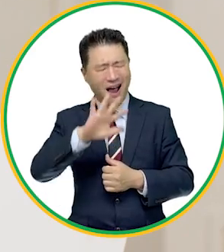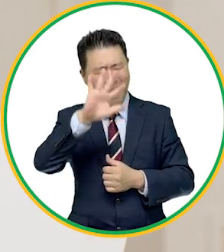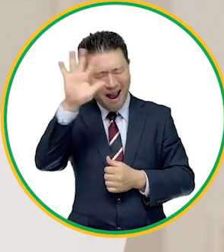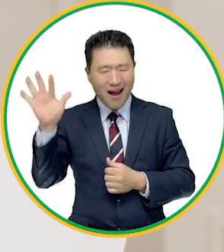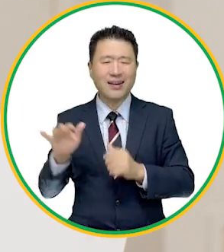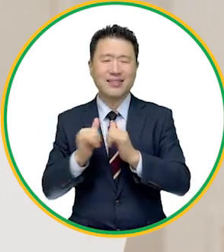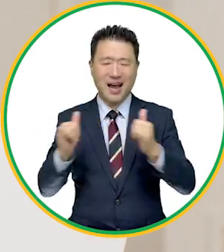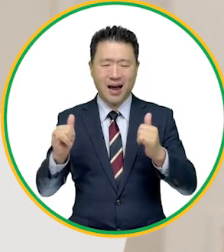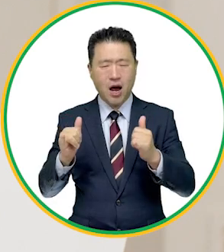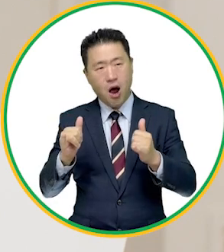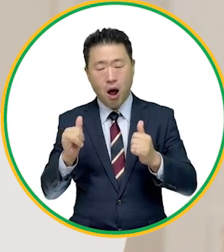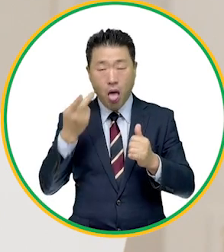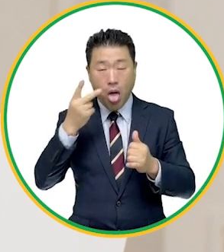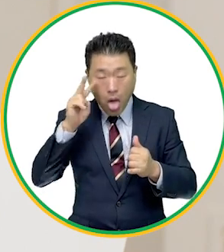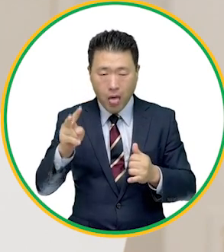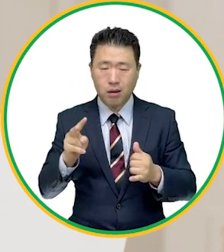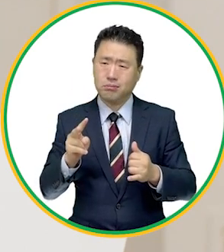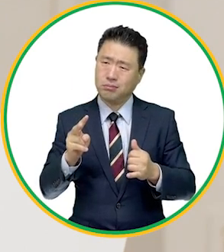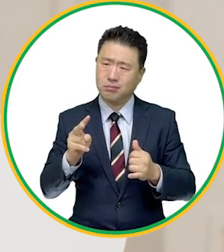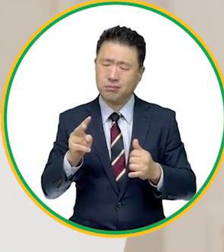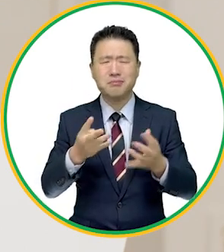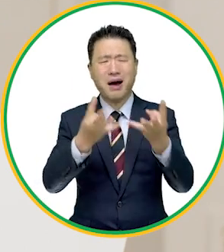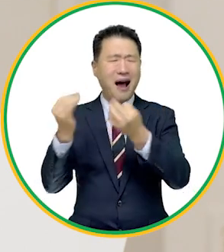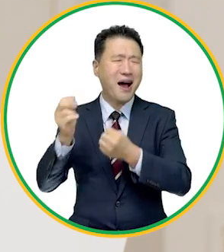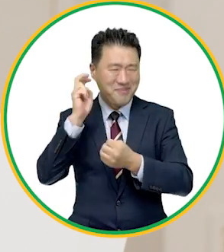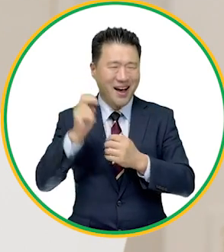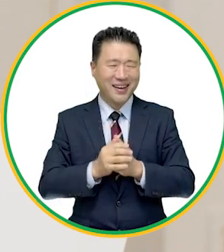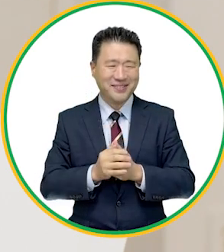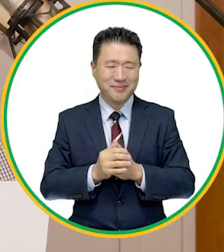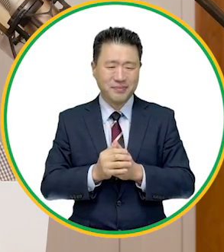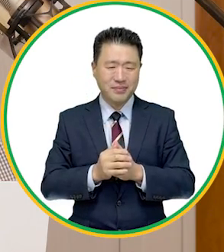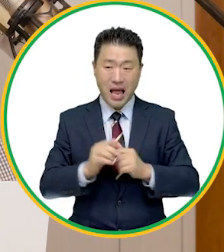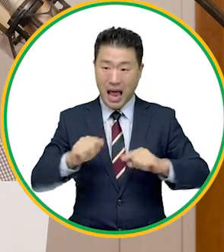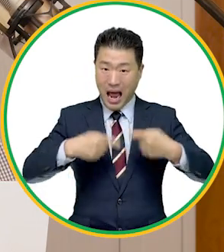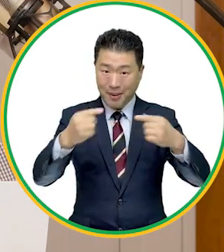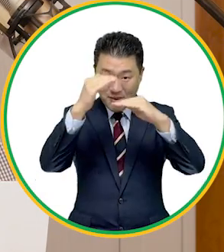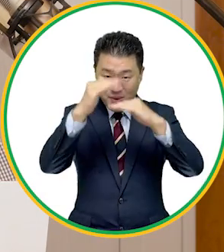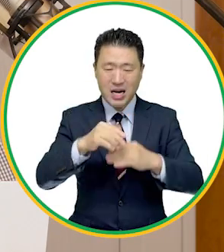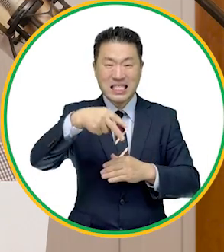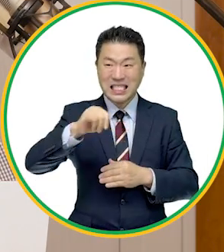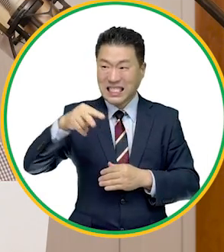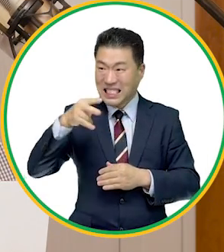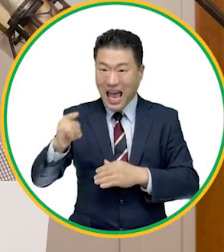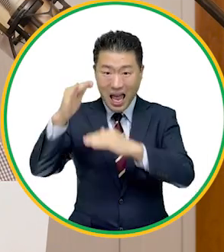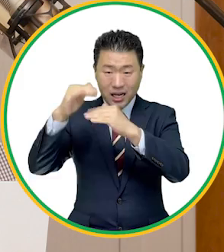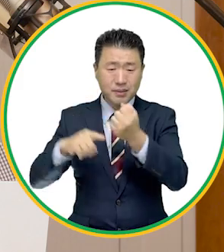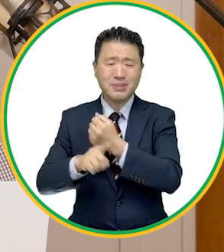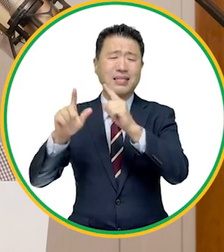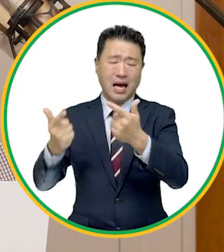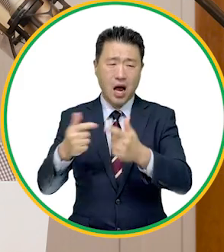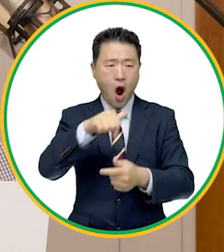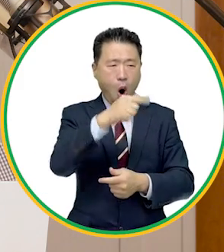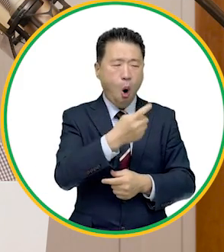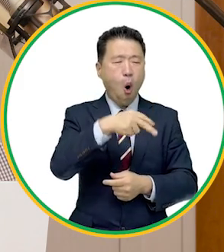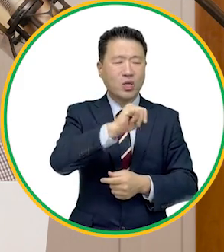많은 분들이 가장 착각하시는 부분 중에 하나입니다. 가입 조건은 시세가